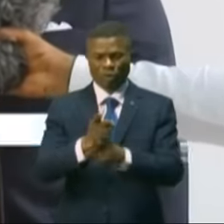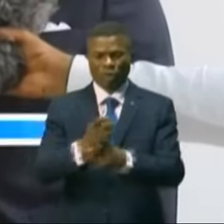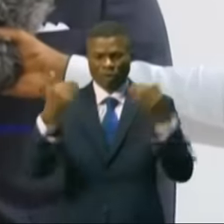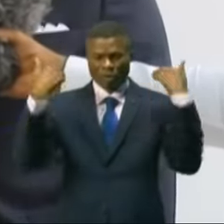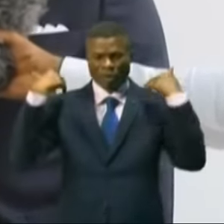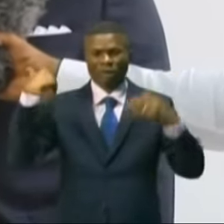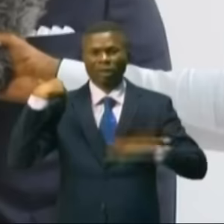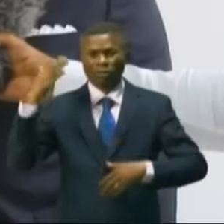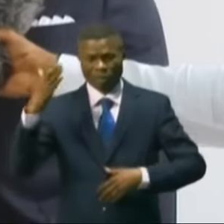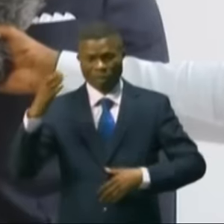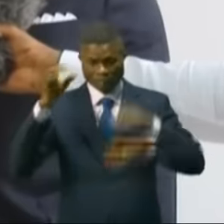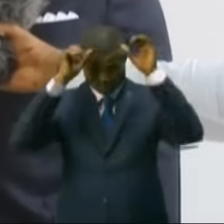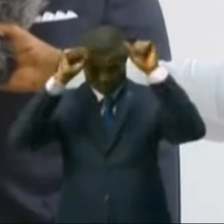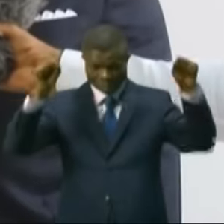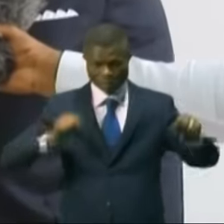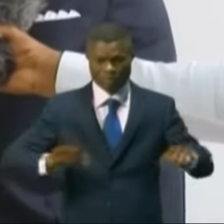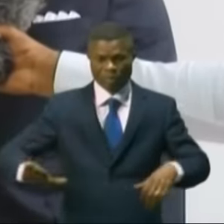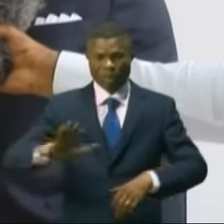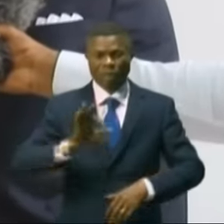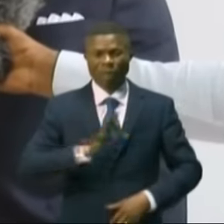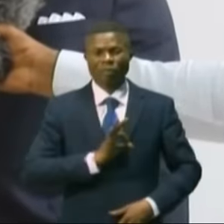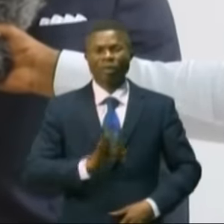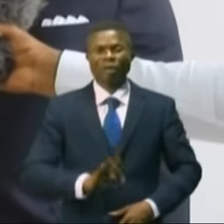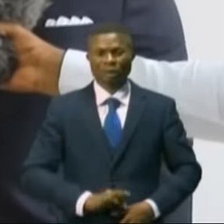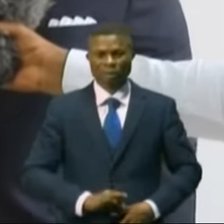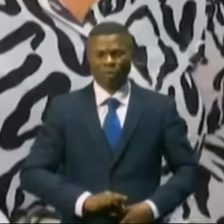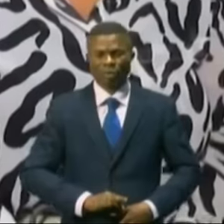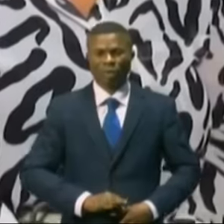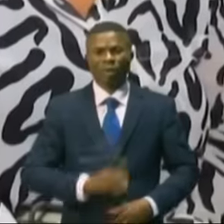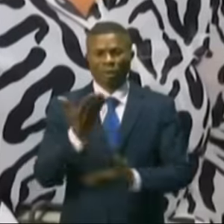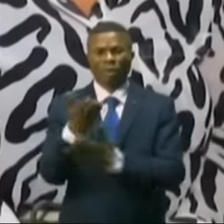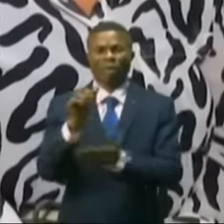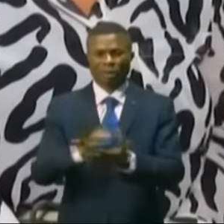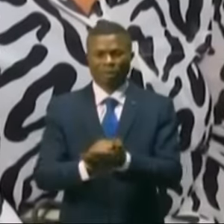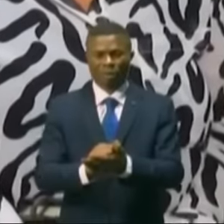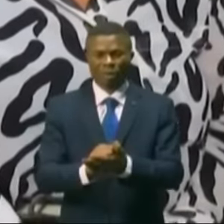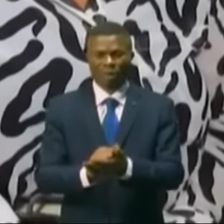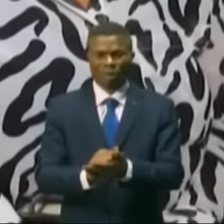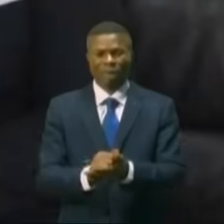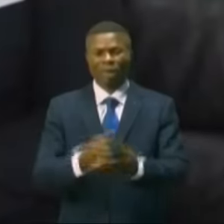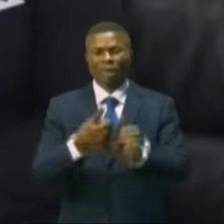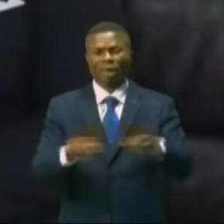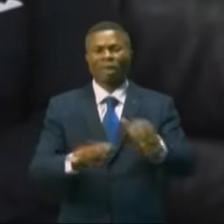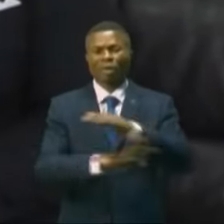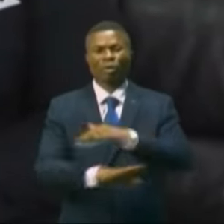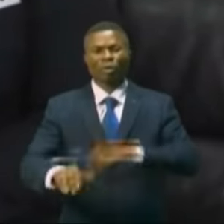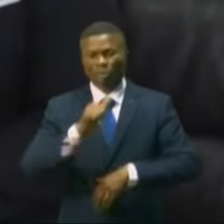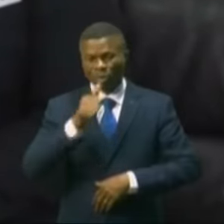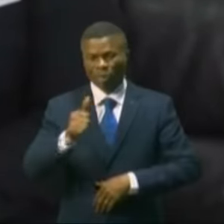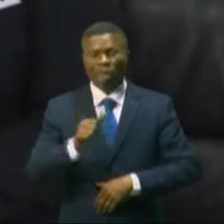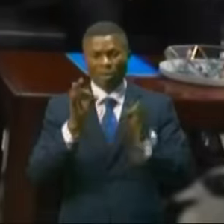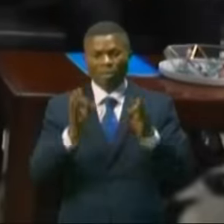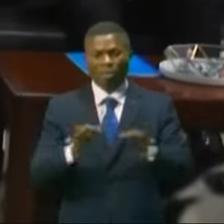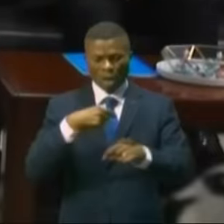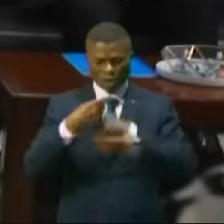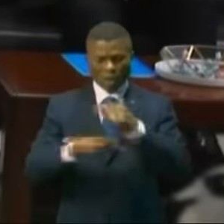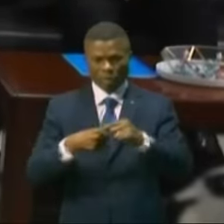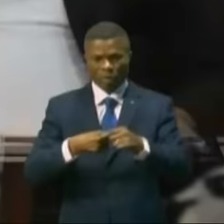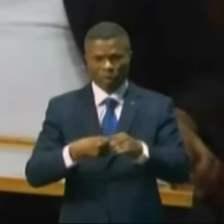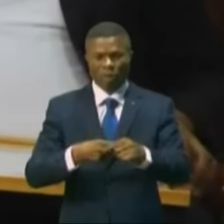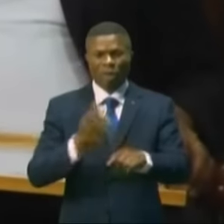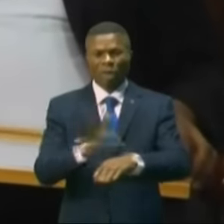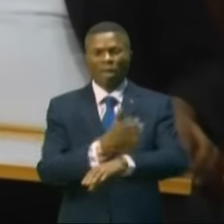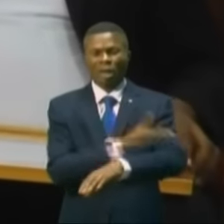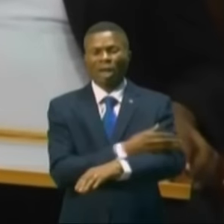l'État, le président Félix-Antoine Tshisekedi Tshilombo. Elle ne devrait pas être la dernière, mais plutôt le début d'une grande